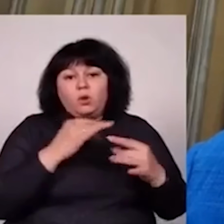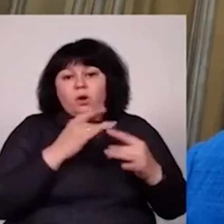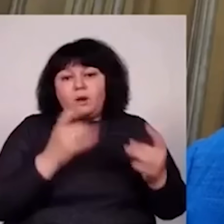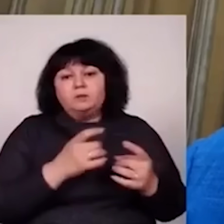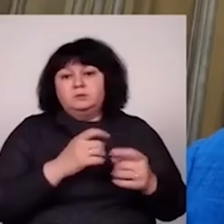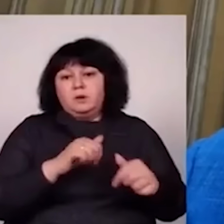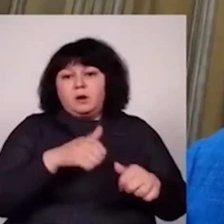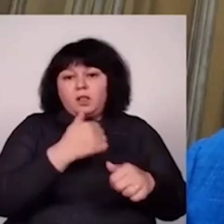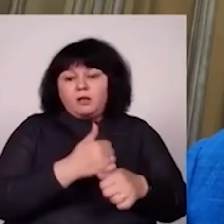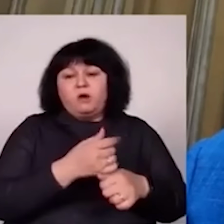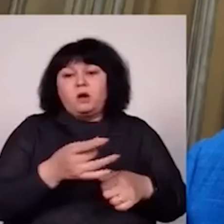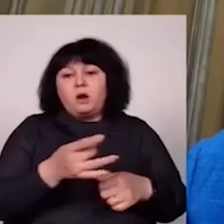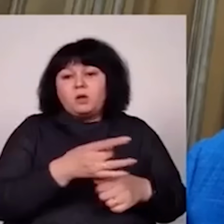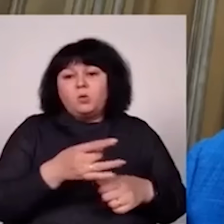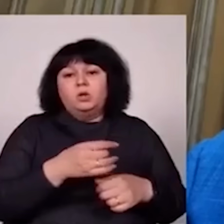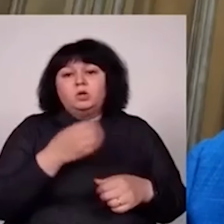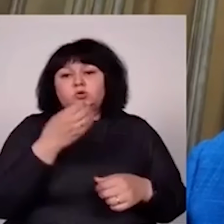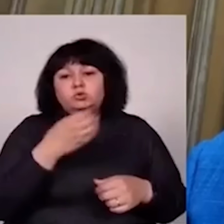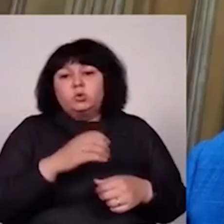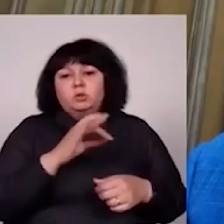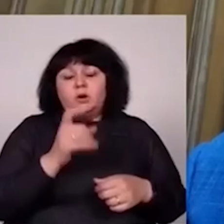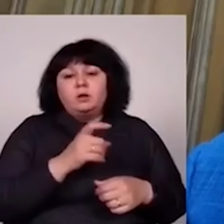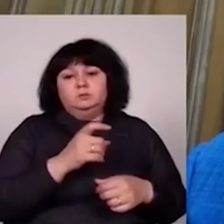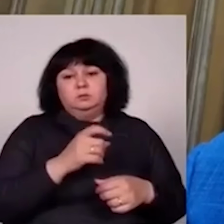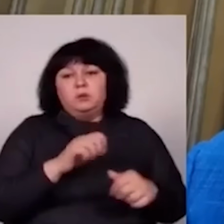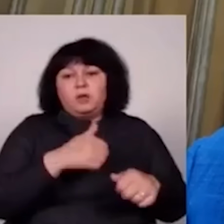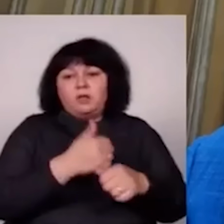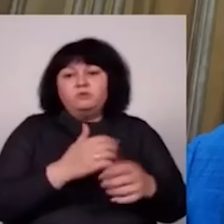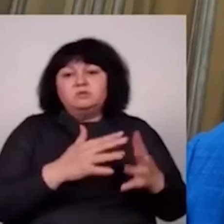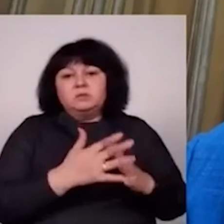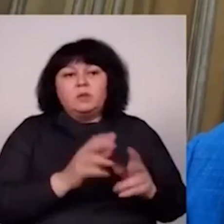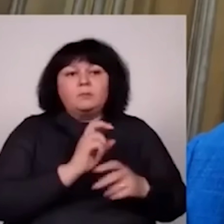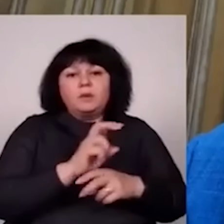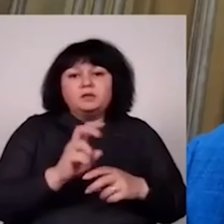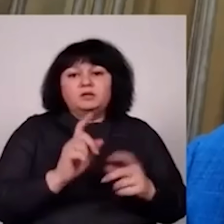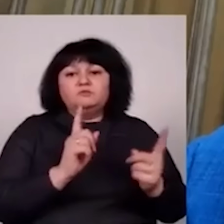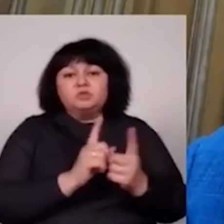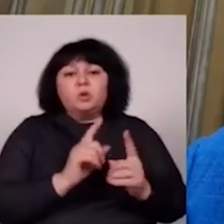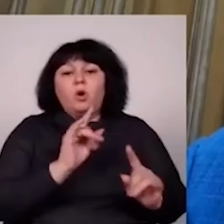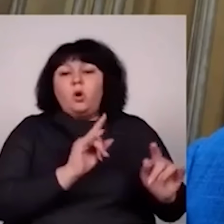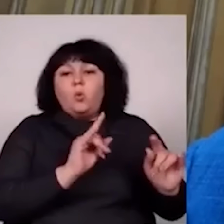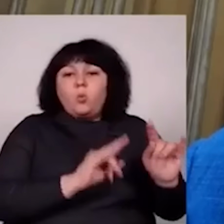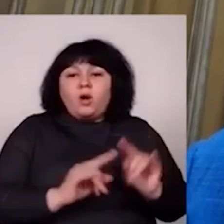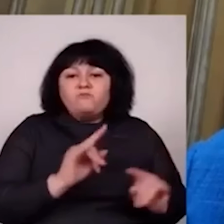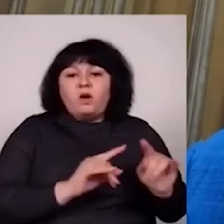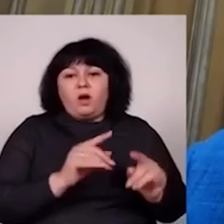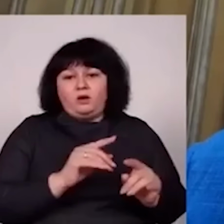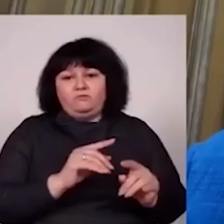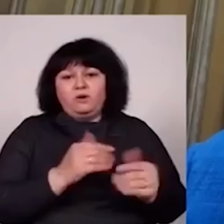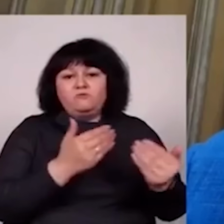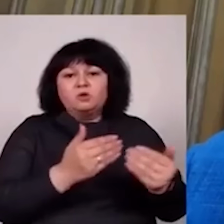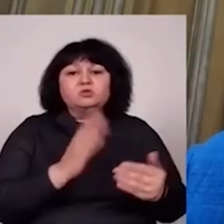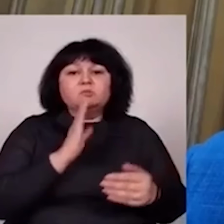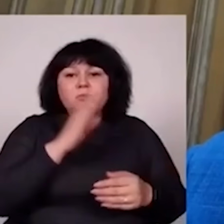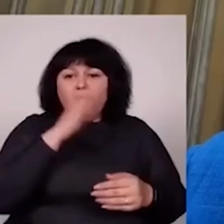района, сотни раз глава села проходили, встречались, уговаривали ваших